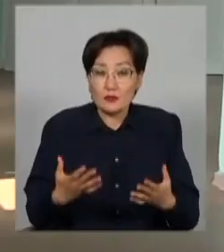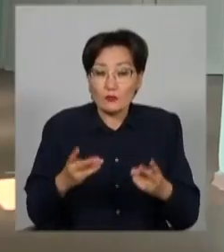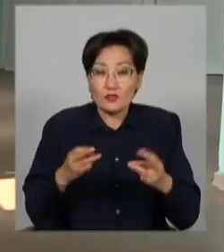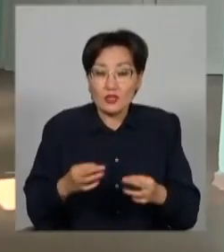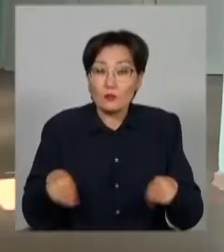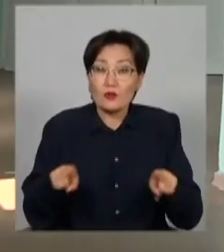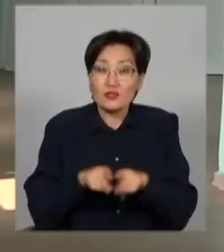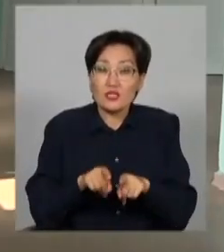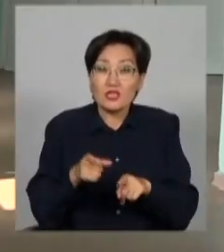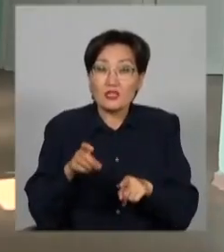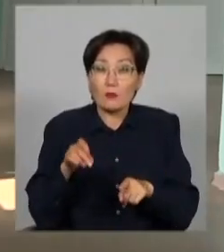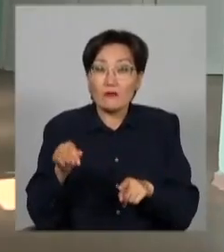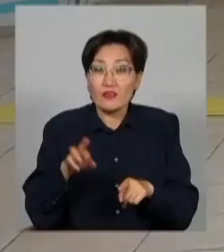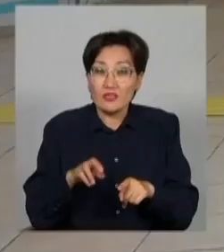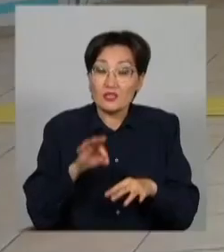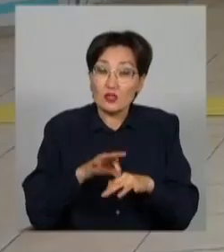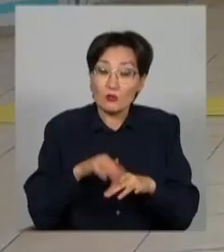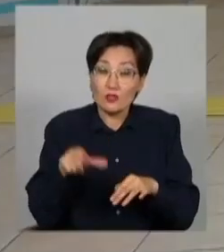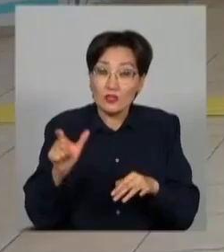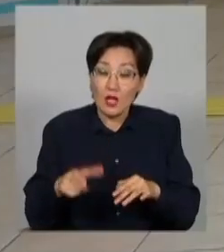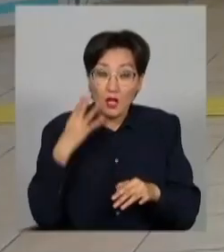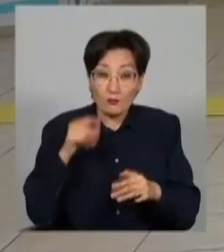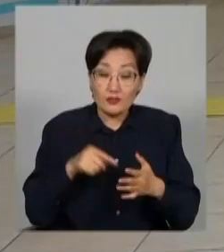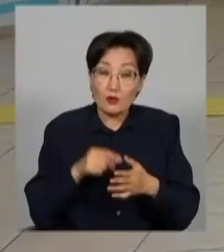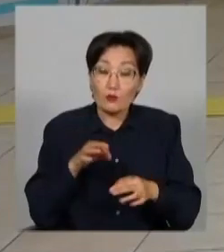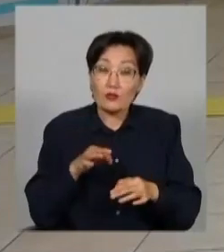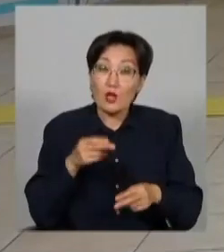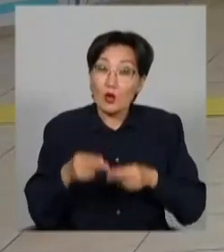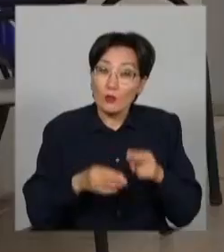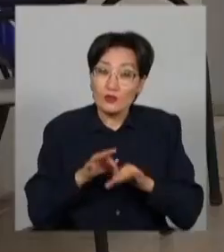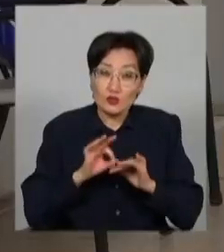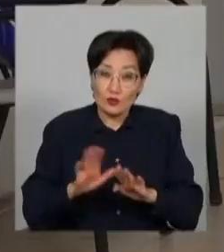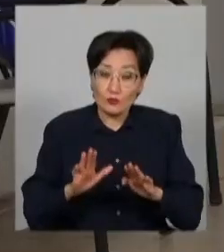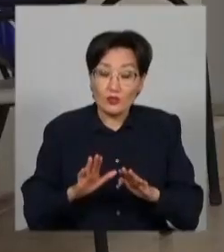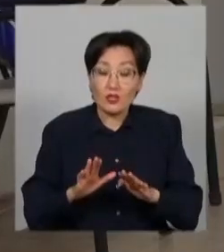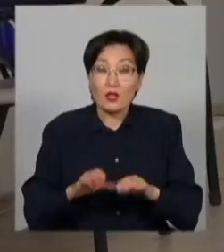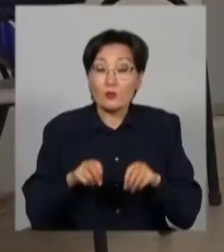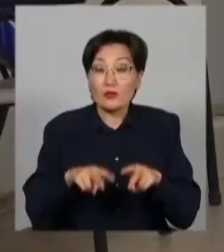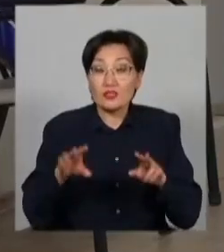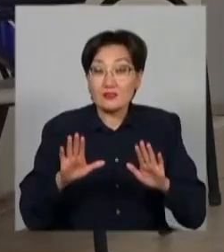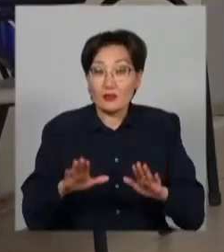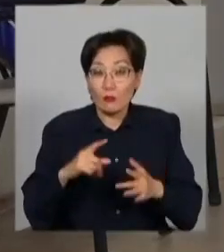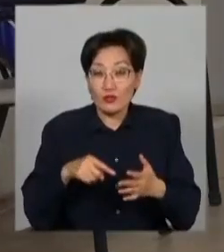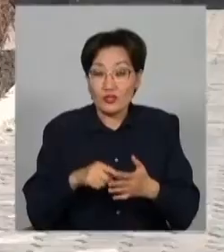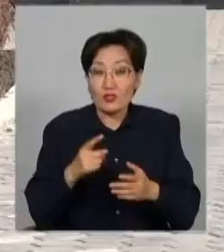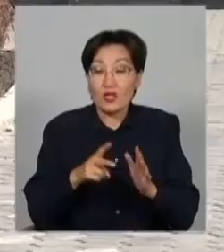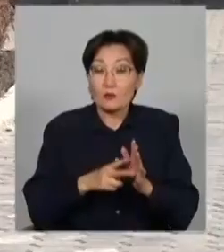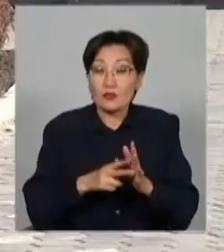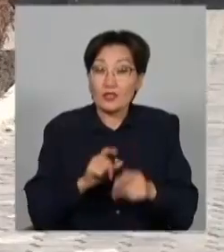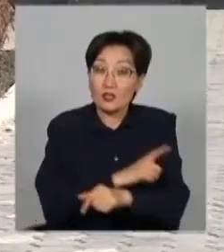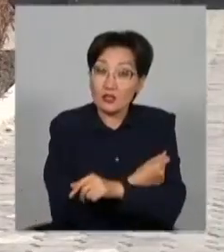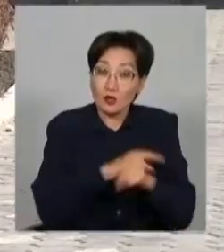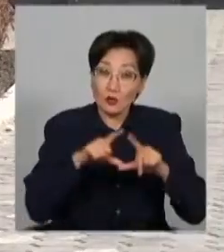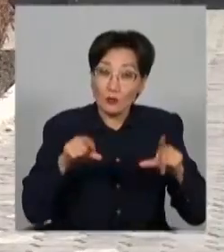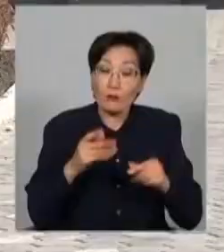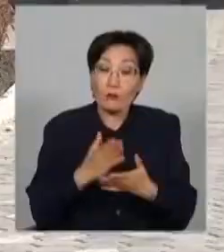Бірақ дәл осындай гемофилиямен ауыратын адамға Алматыда операцияны жасай бермейді. Гематолог мамандар тек қалалық нөмір 7-ші ауруханада